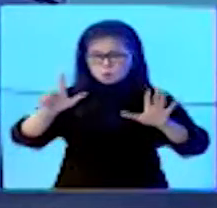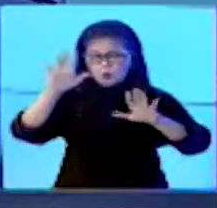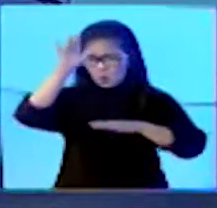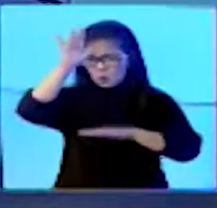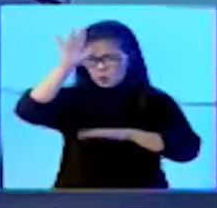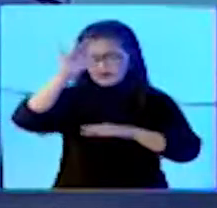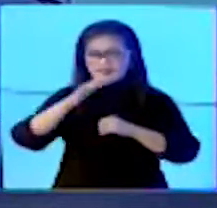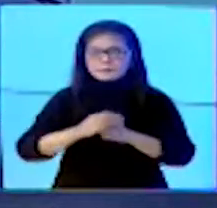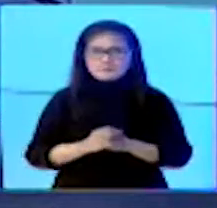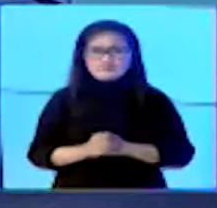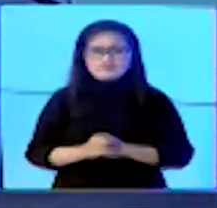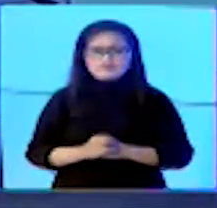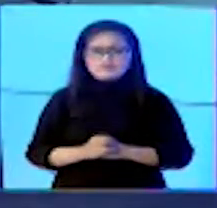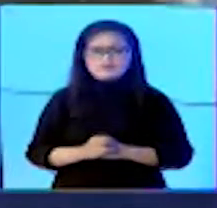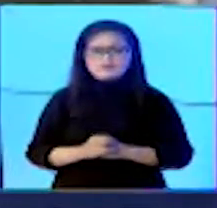orang.